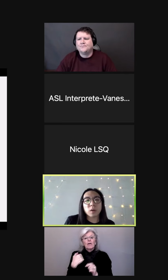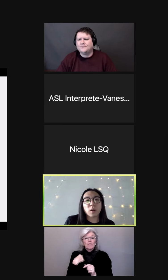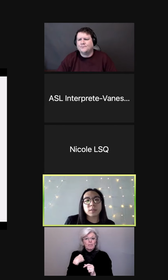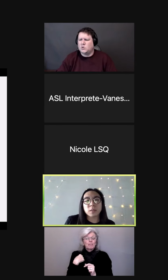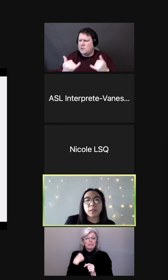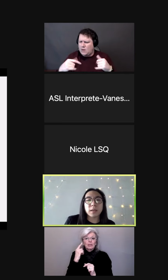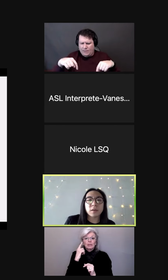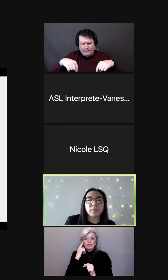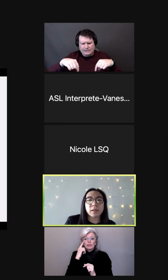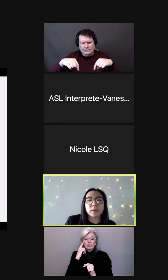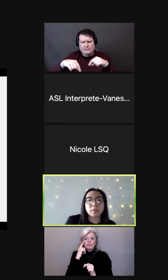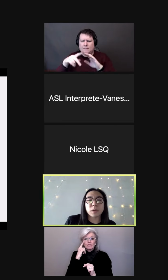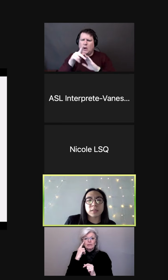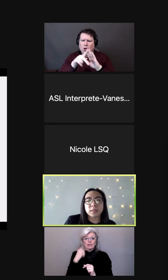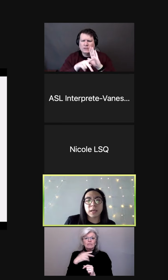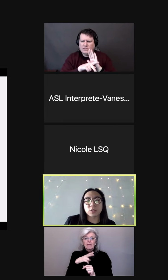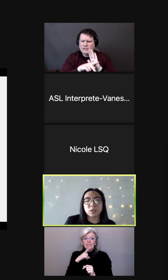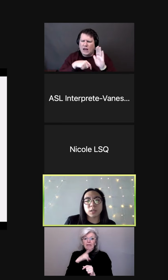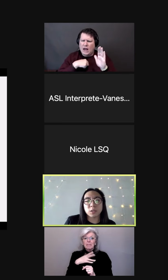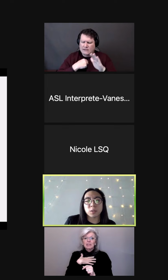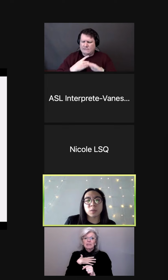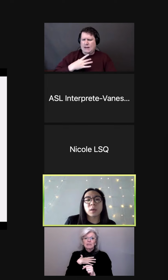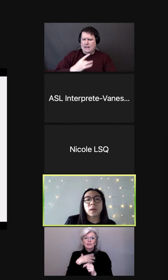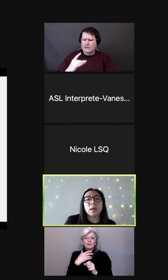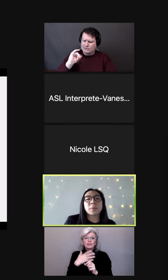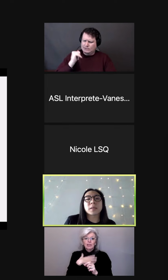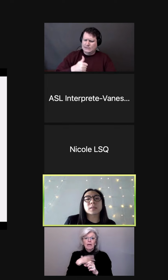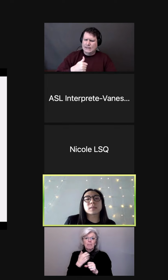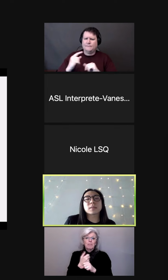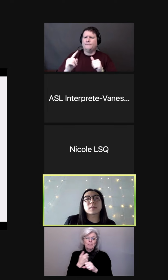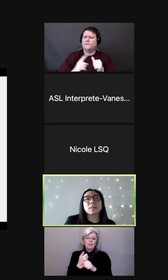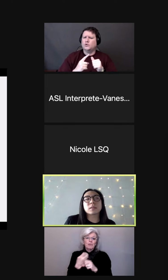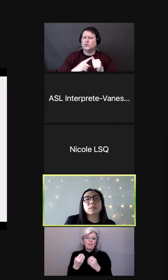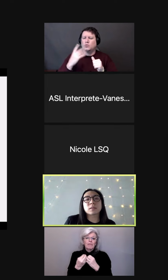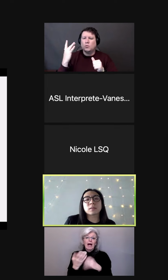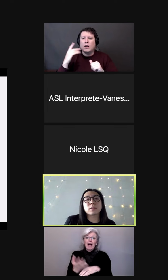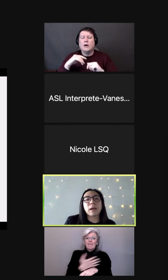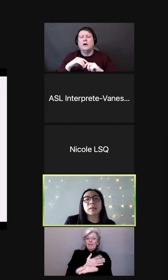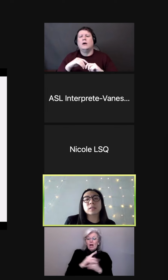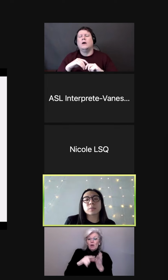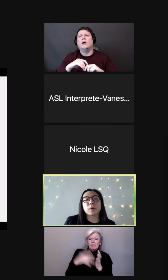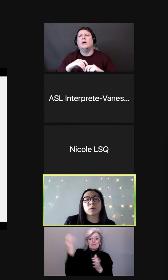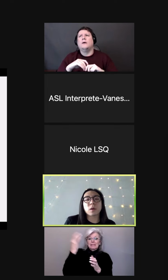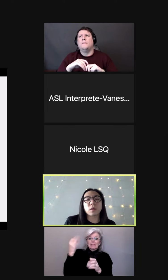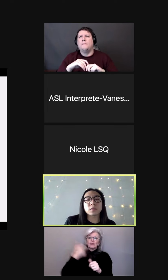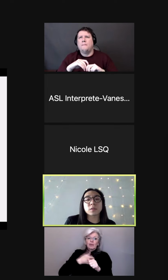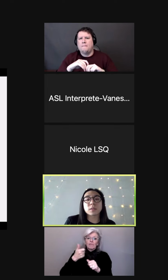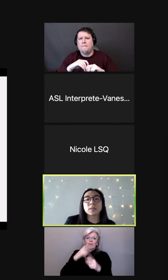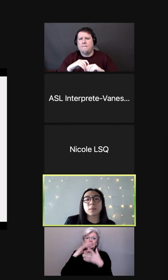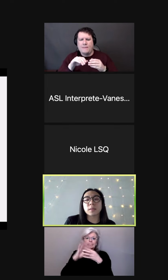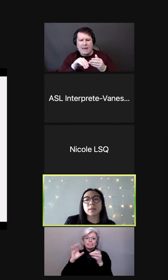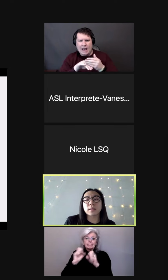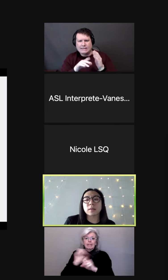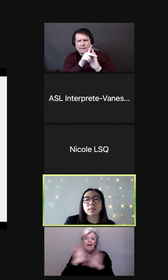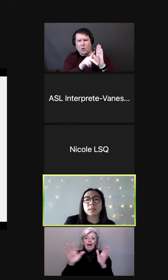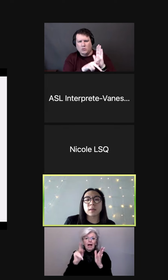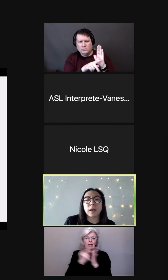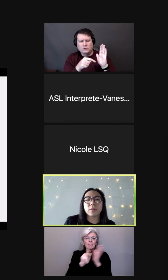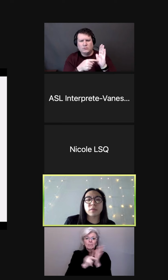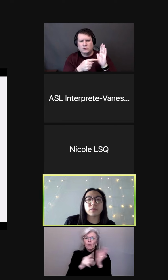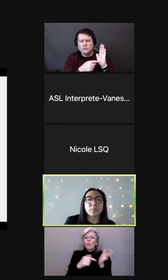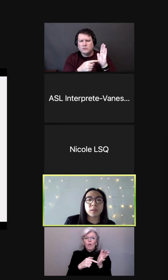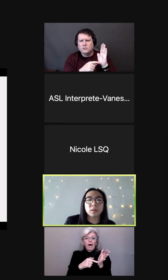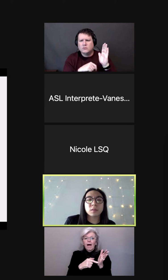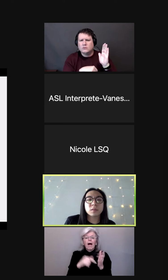j'aime vraiment faire ces protologues à chaque présentation que je fais parce que ces protégeurs